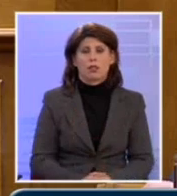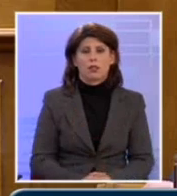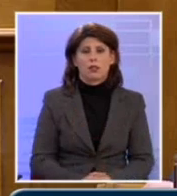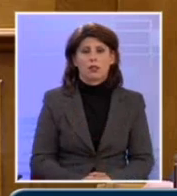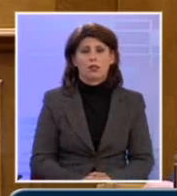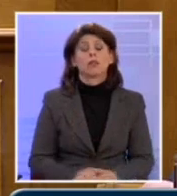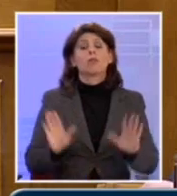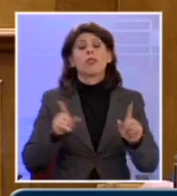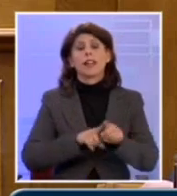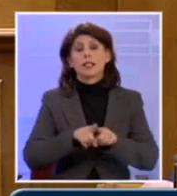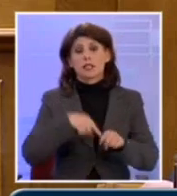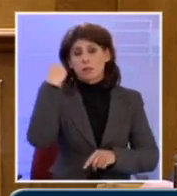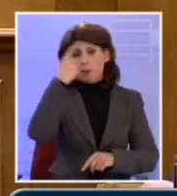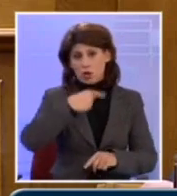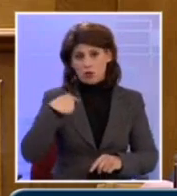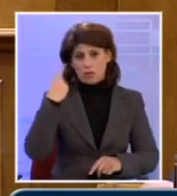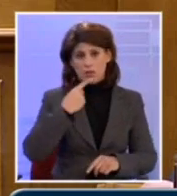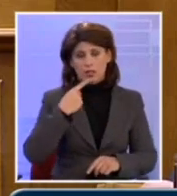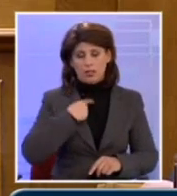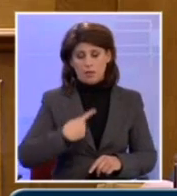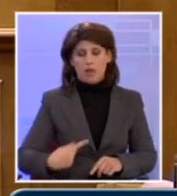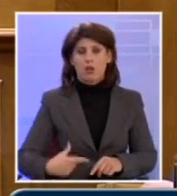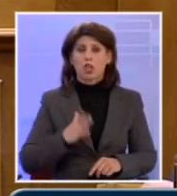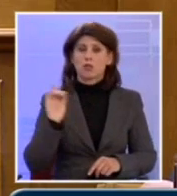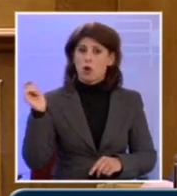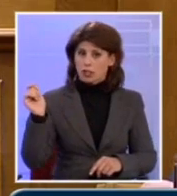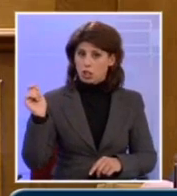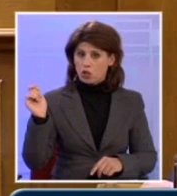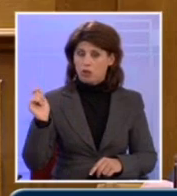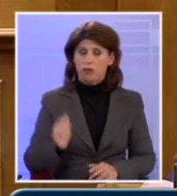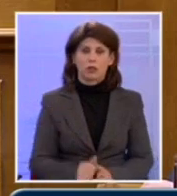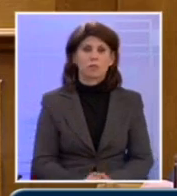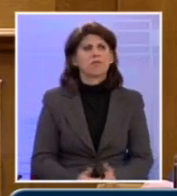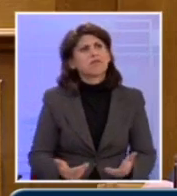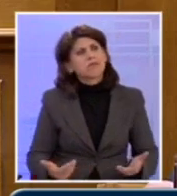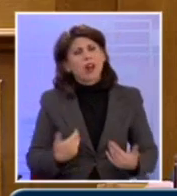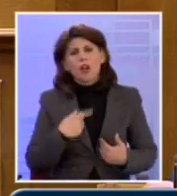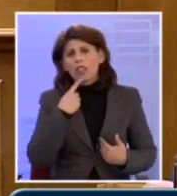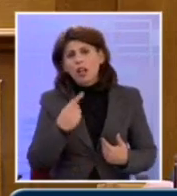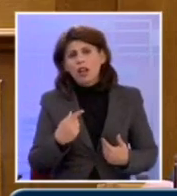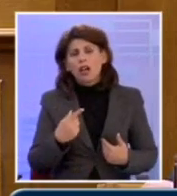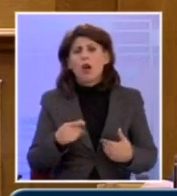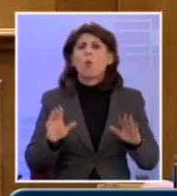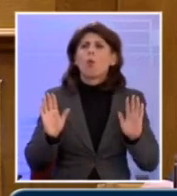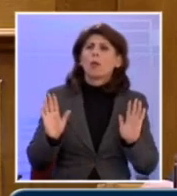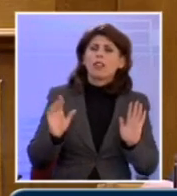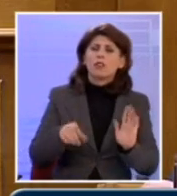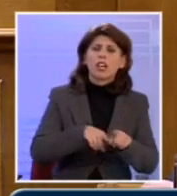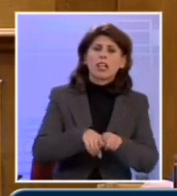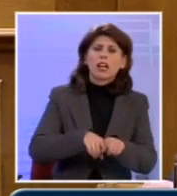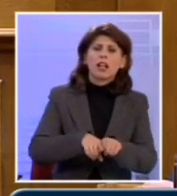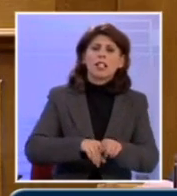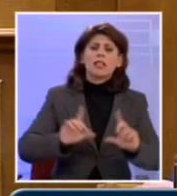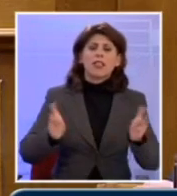που δεν έχει να κάνει με προσωπικές συμπεριφορές πολιτικών. Εγώ θα έλεγα ούτε καν με τις